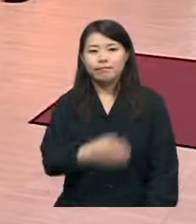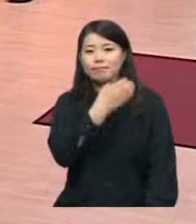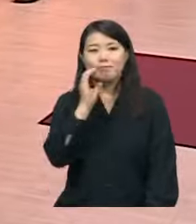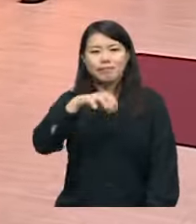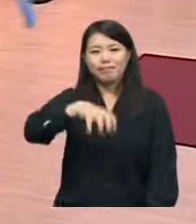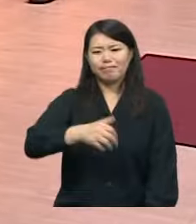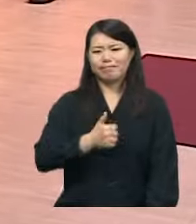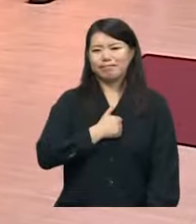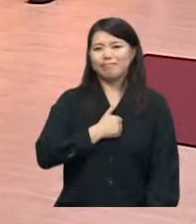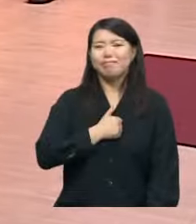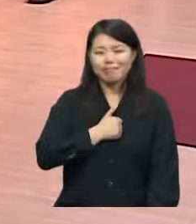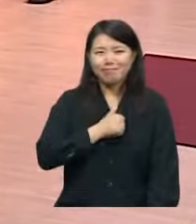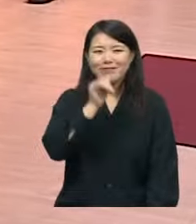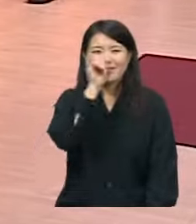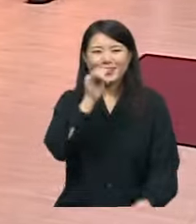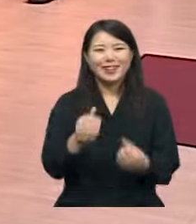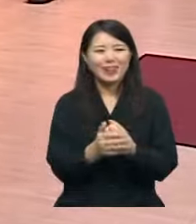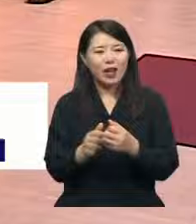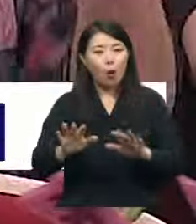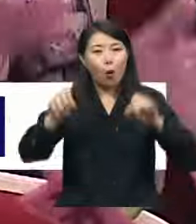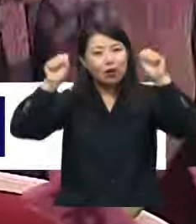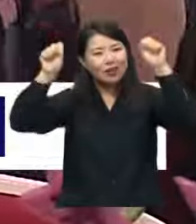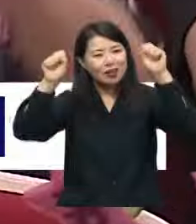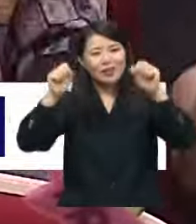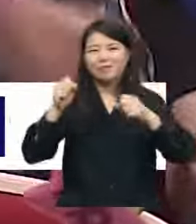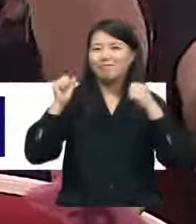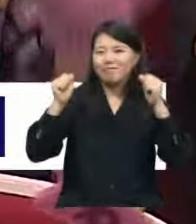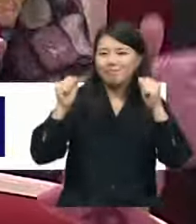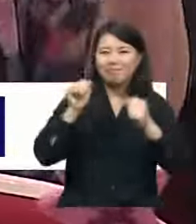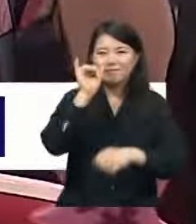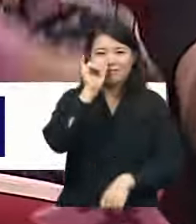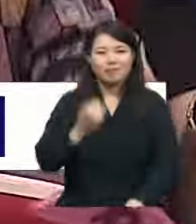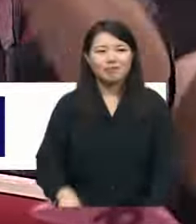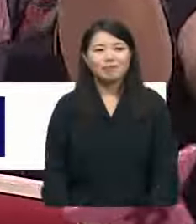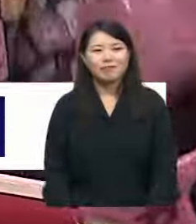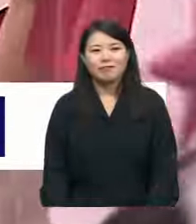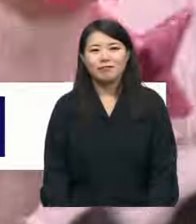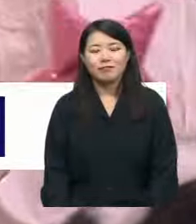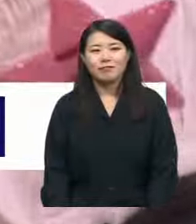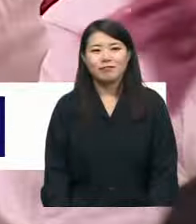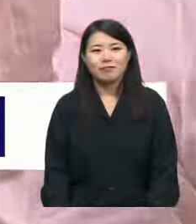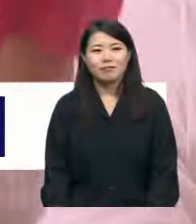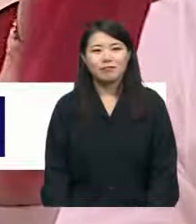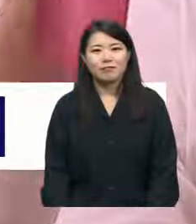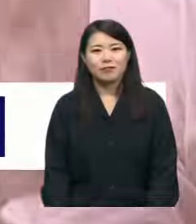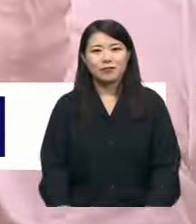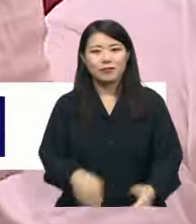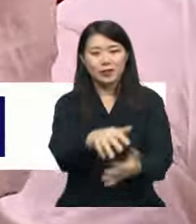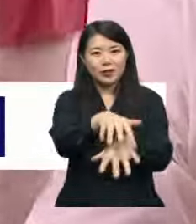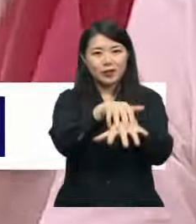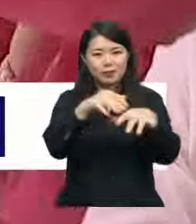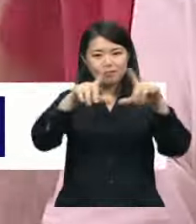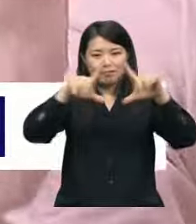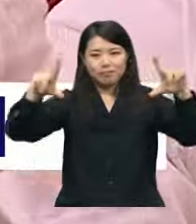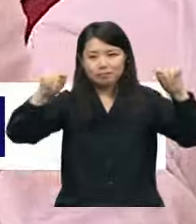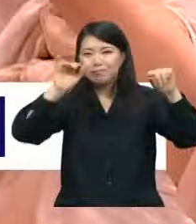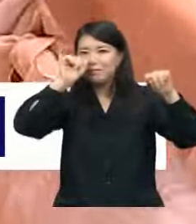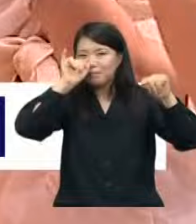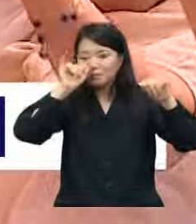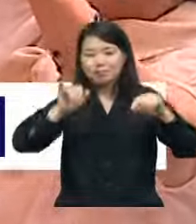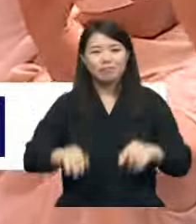경로당의 자존심이 걸린 만큼 응원전도 치열합니다. 현수막과 응원 도구는